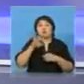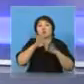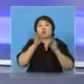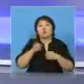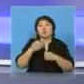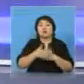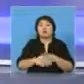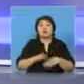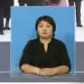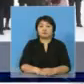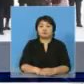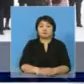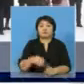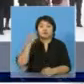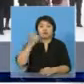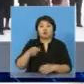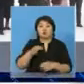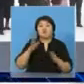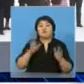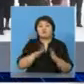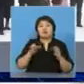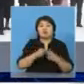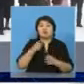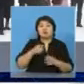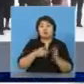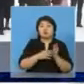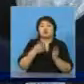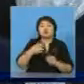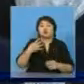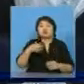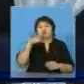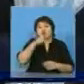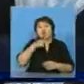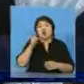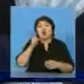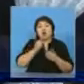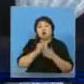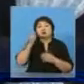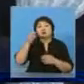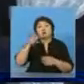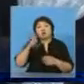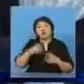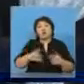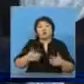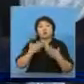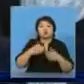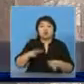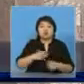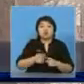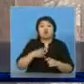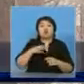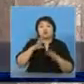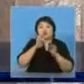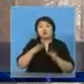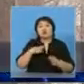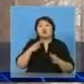өтілді. Ақтөбе облыстық филармониясы 1944 жылы академик Ахмет Жұбановтың ұйымдастыруымен ашылған болатын. Өнердің